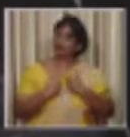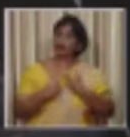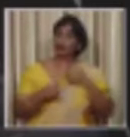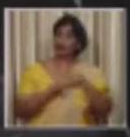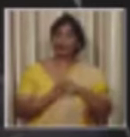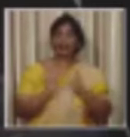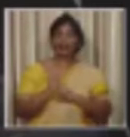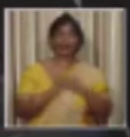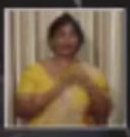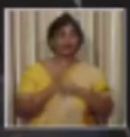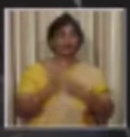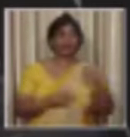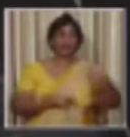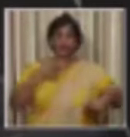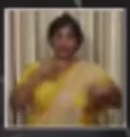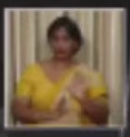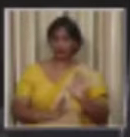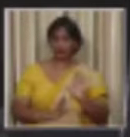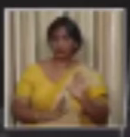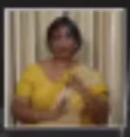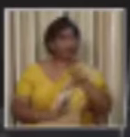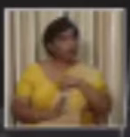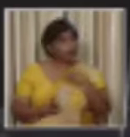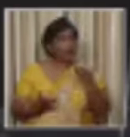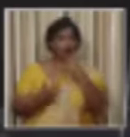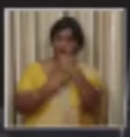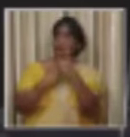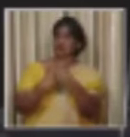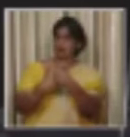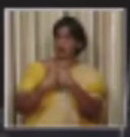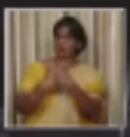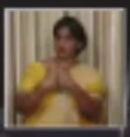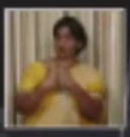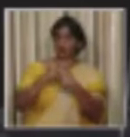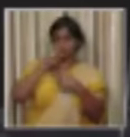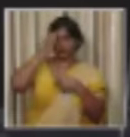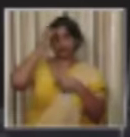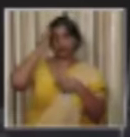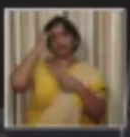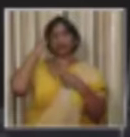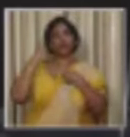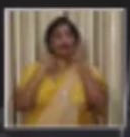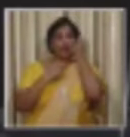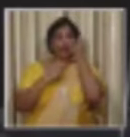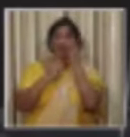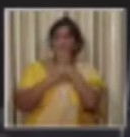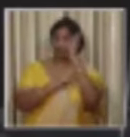නලින් ජාතිසත් එක්ක විවාදය ගැන කතා කරන්න. මෙතන යෝජනා දෙකක් තියෙනවා.